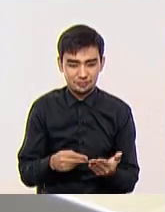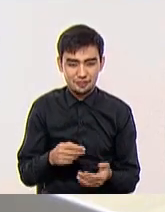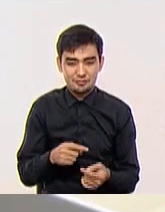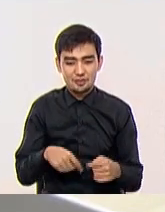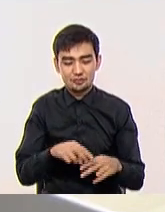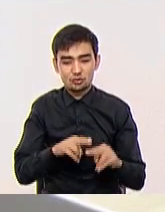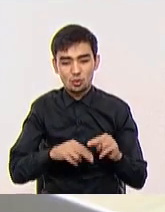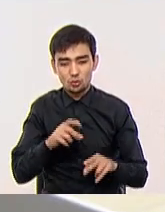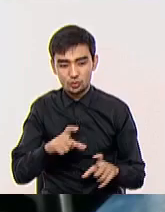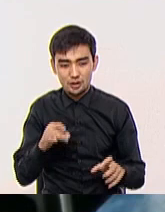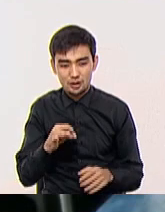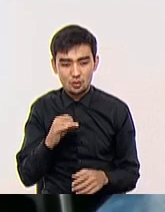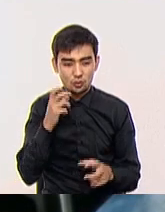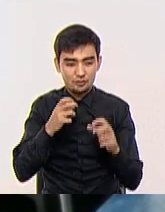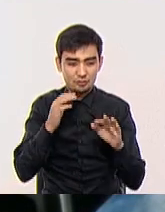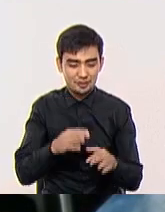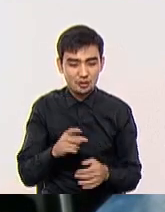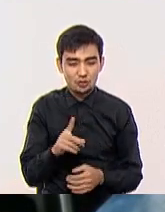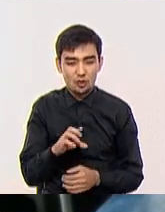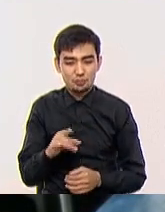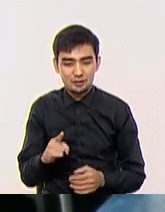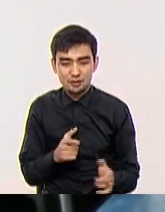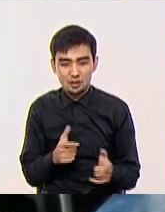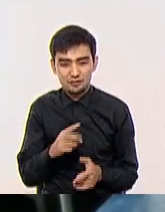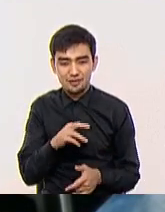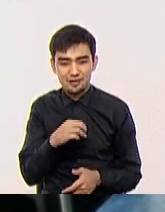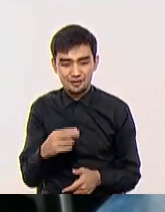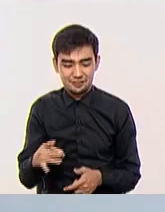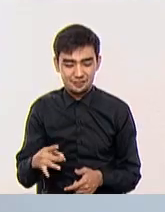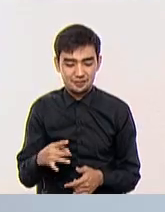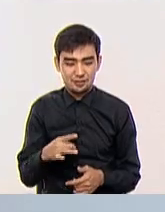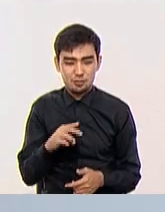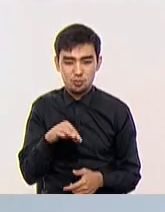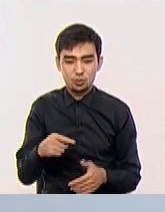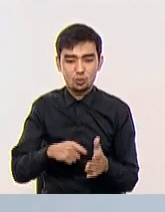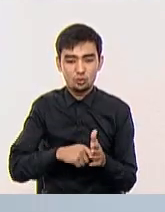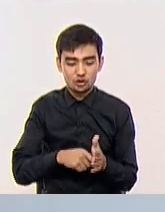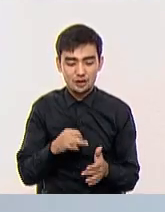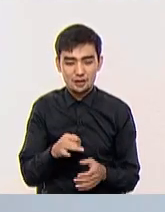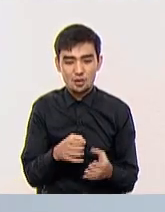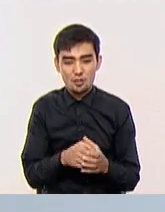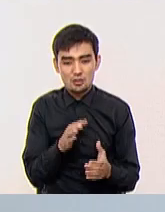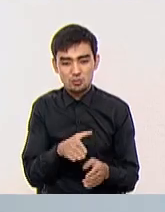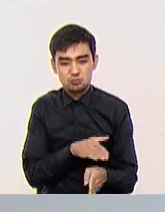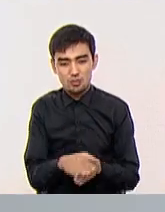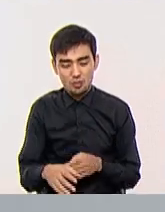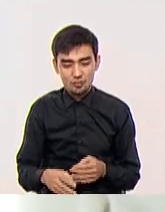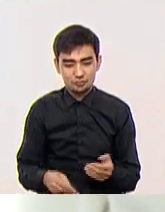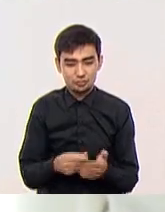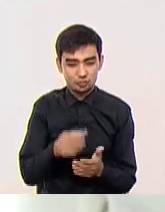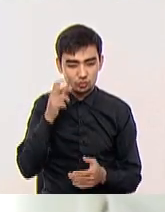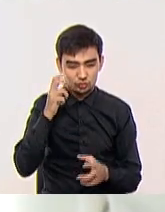между застройщиками и университетами, чтобы готовить кадры под ключ. То есть компания будет полностью или частично оплачивать